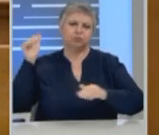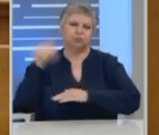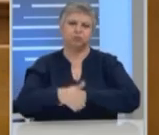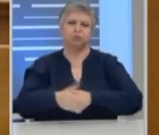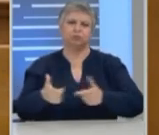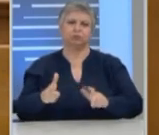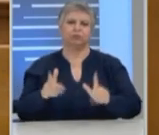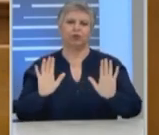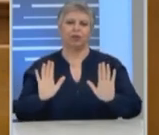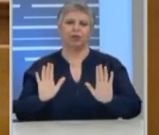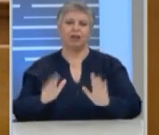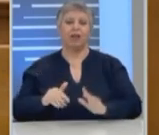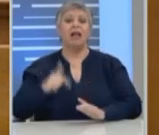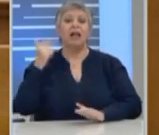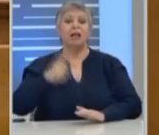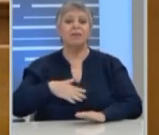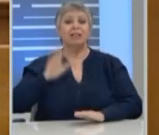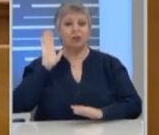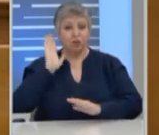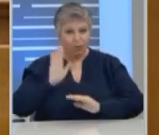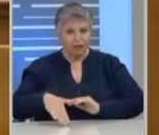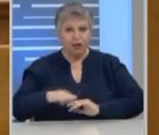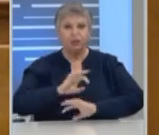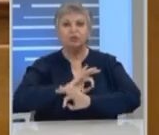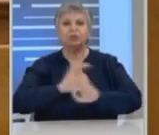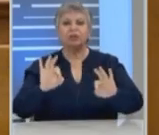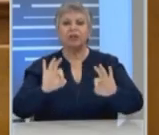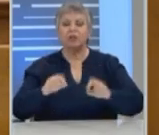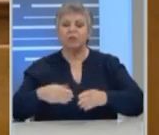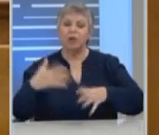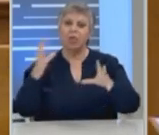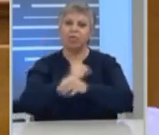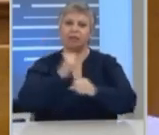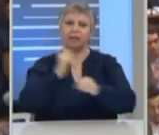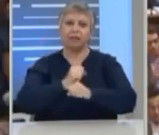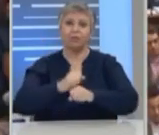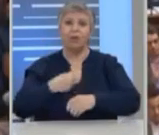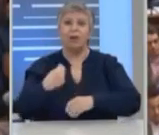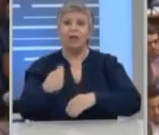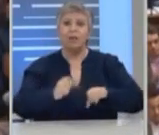εμείς στο τέλος δεν θα τον διαψεύσουμε τον ελληνικό λαό. Θα τα καταφέρουμε.